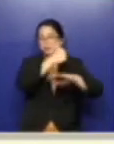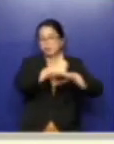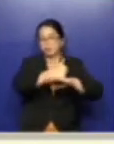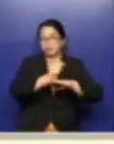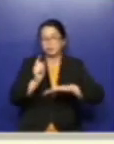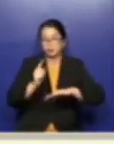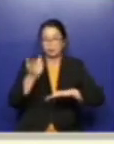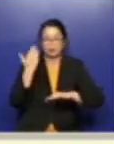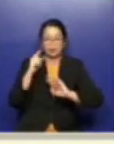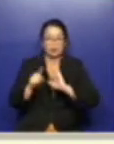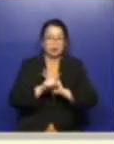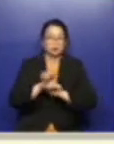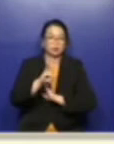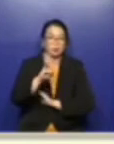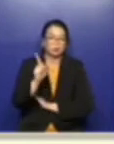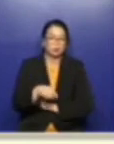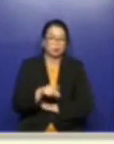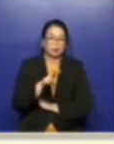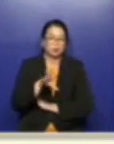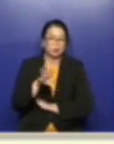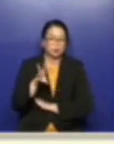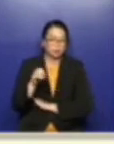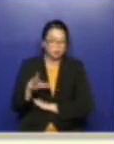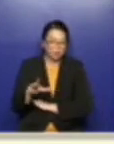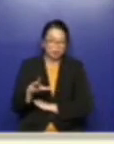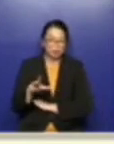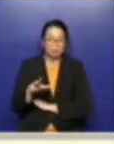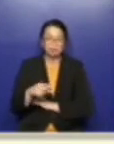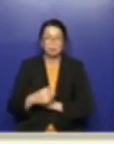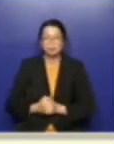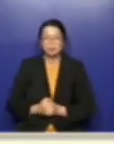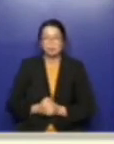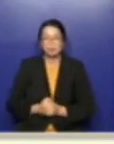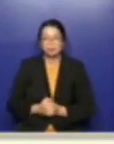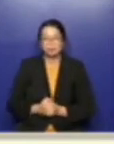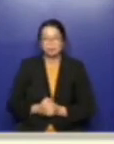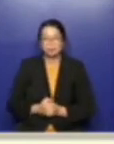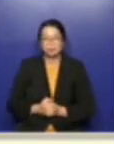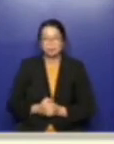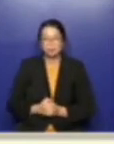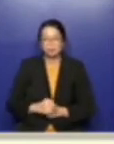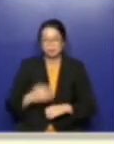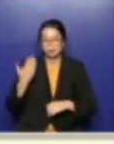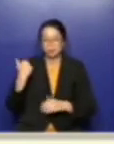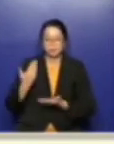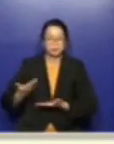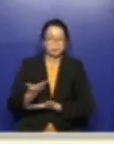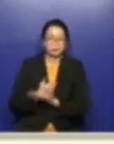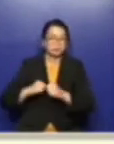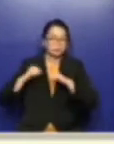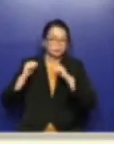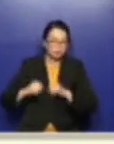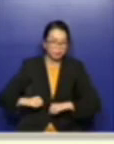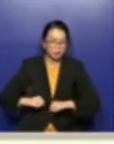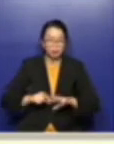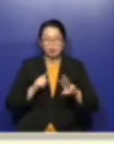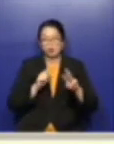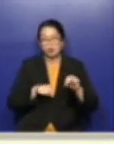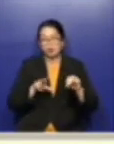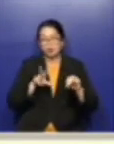ครั้งที่6ทับ2563นะครับก็มติที่138ทับ